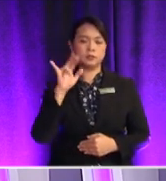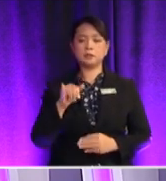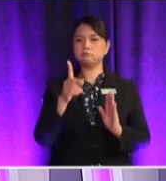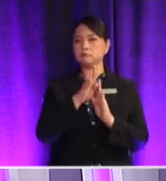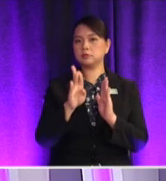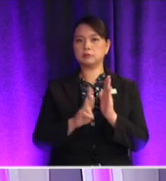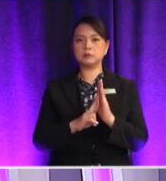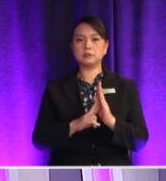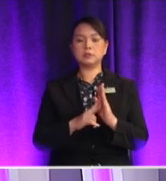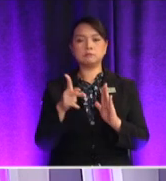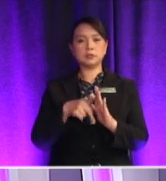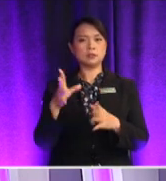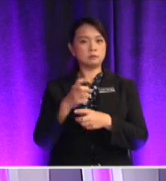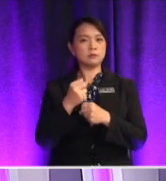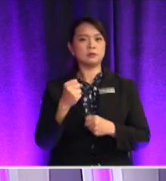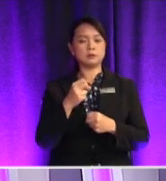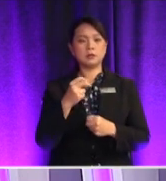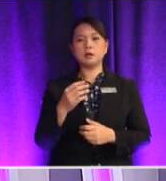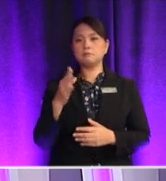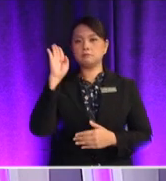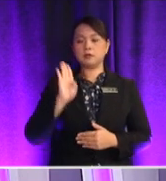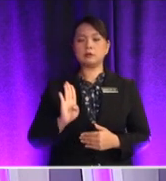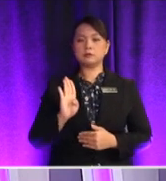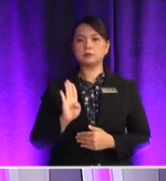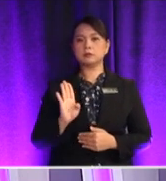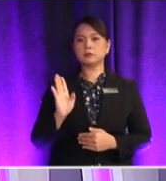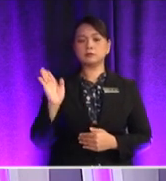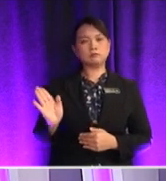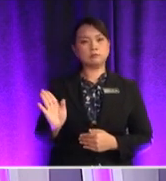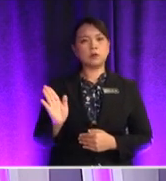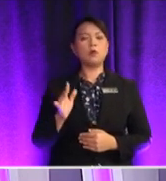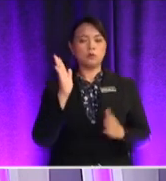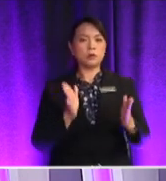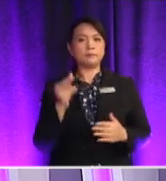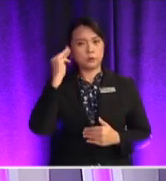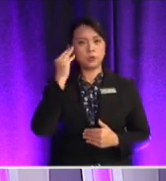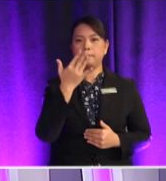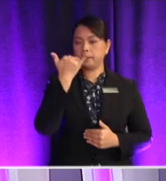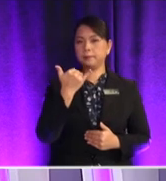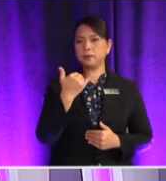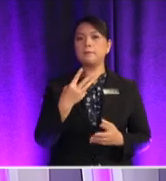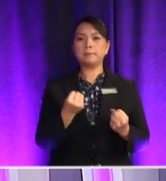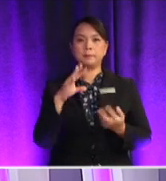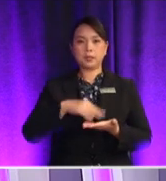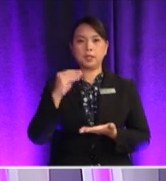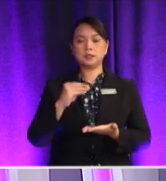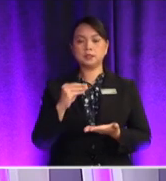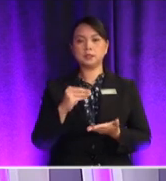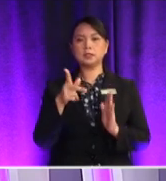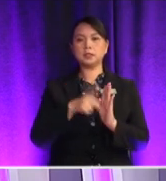bahawa saya ini sekadar contoh, cikgu, saya orang Melayu kan, kenapa saya nak belajar keunikan berbangsa lain